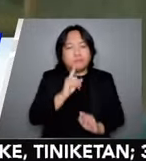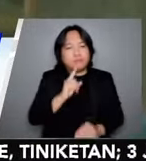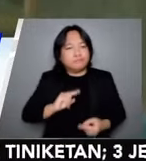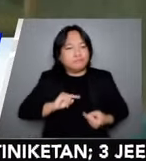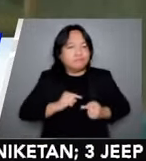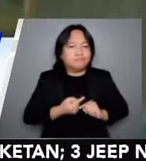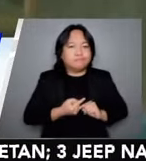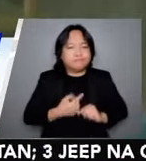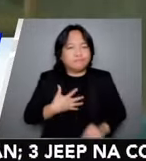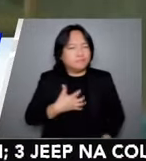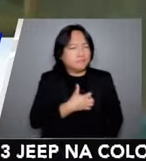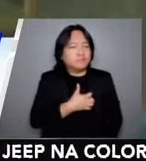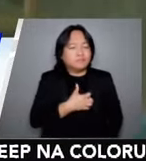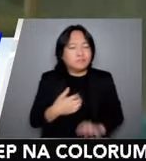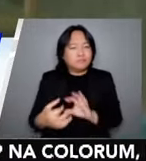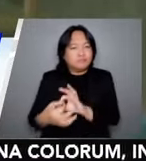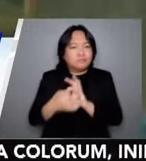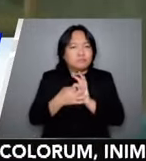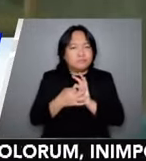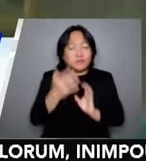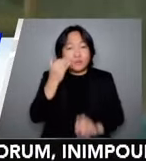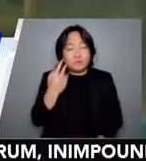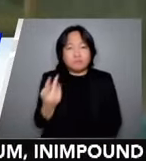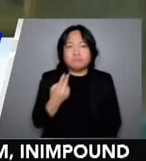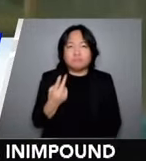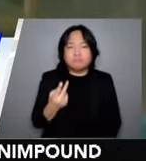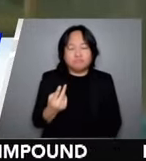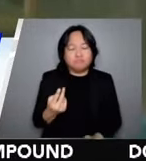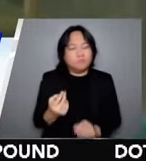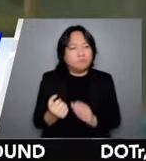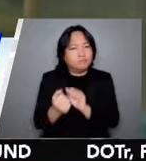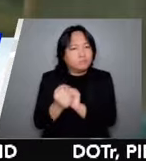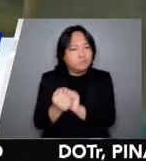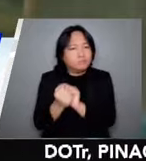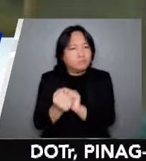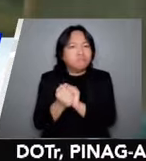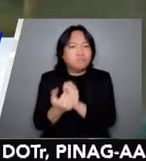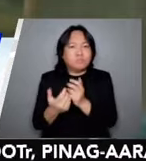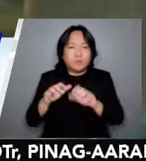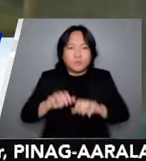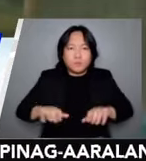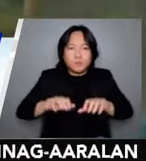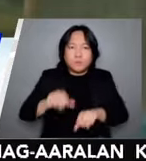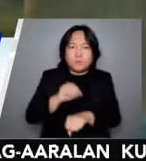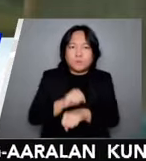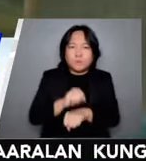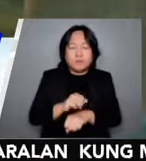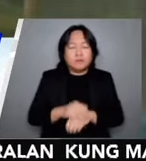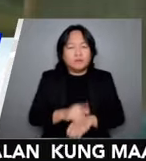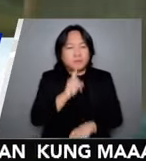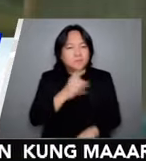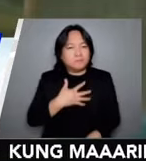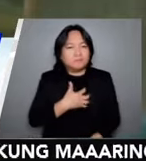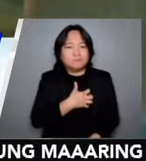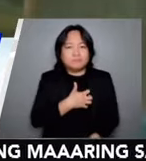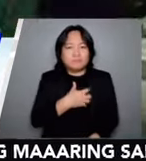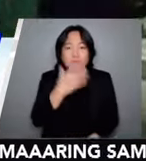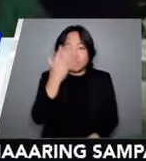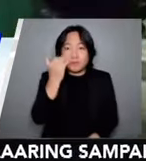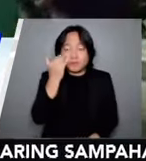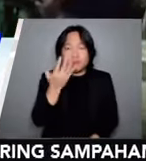tagal ng pinagsamaan namin. Sakit para malaman namin na yung kasamaan namin is nandun, nabaksakan ng isang